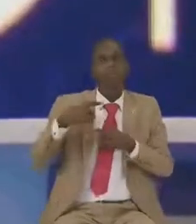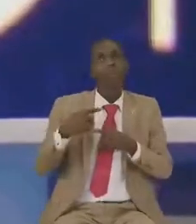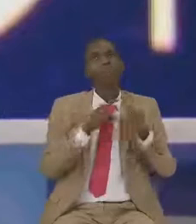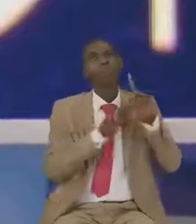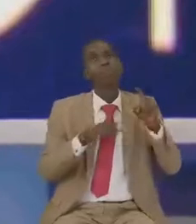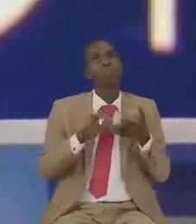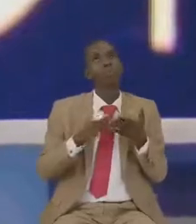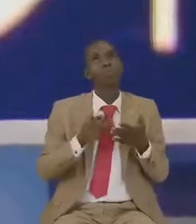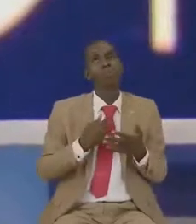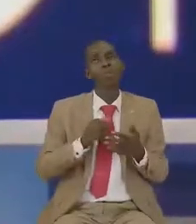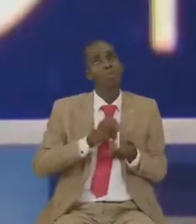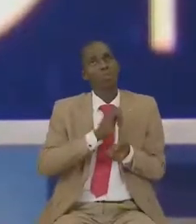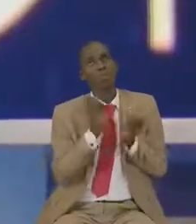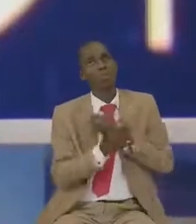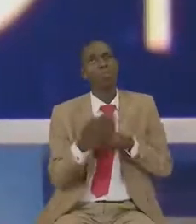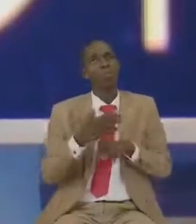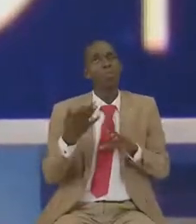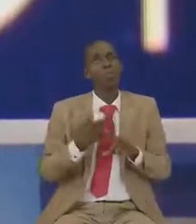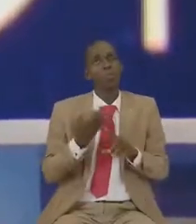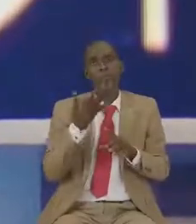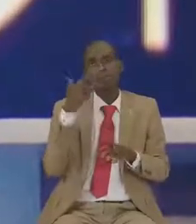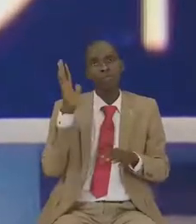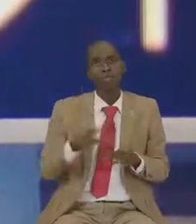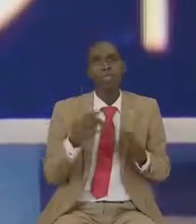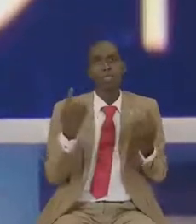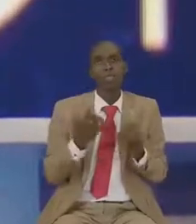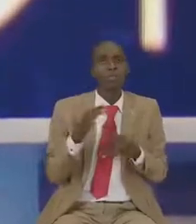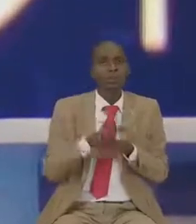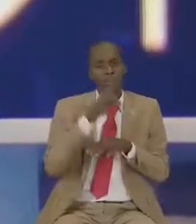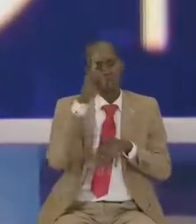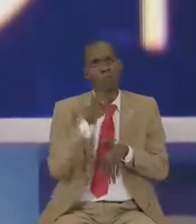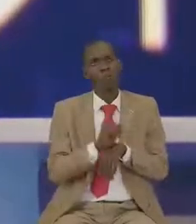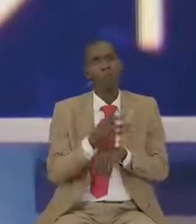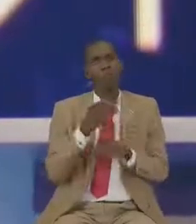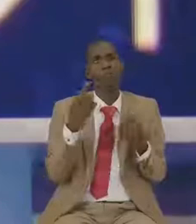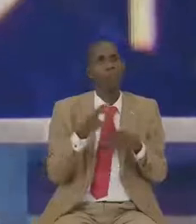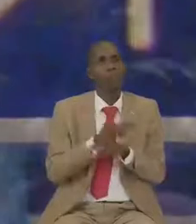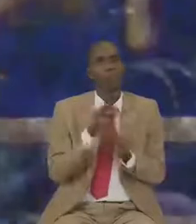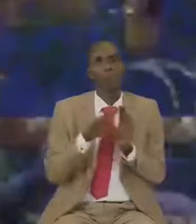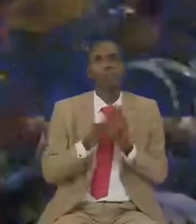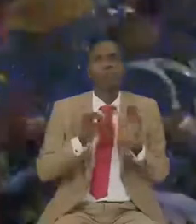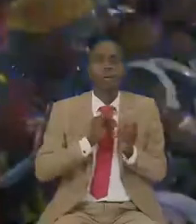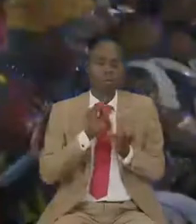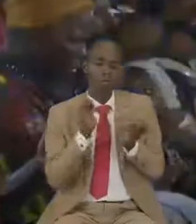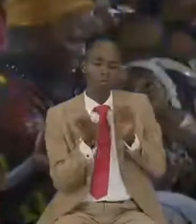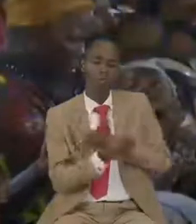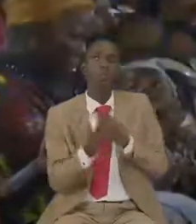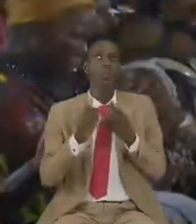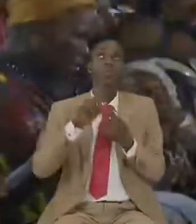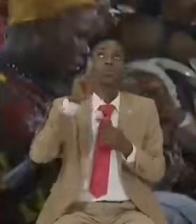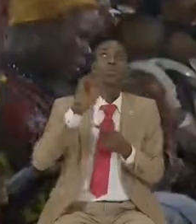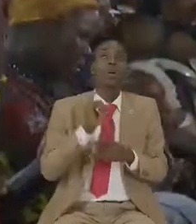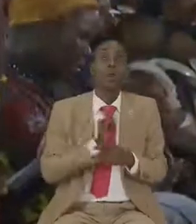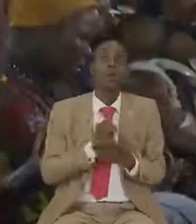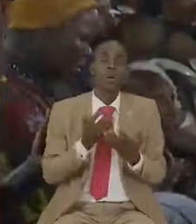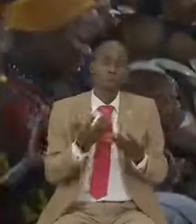dis, Seigneur, je me détourne de mes mauvaises habitudes de péché. Je me tourne vers toi.